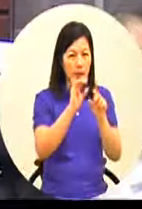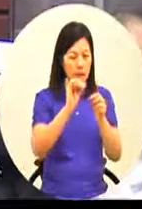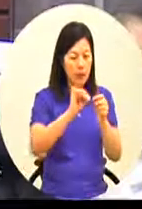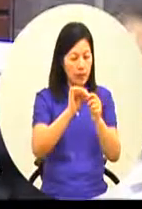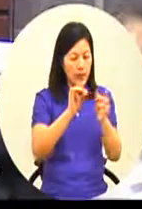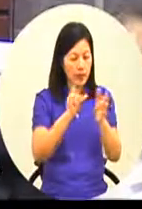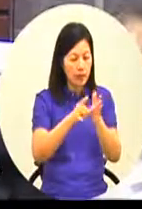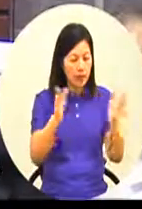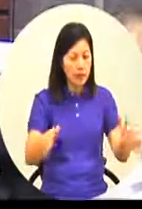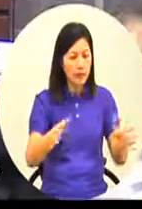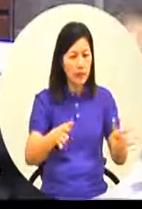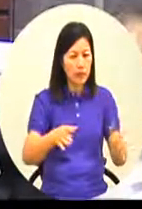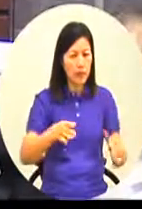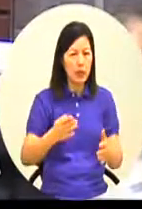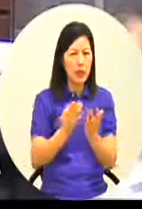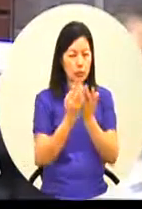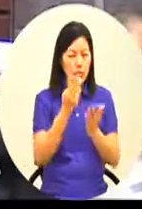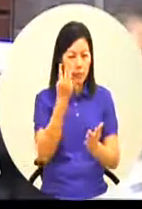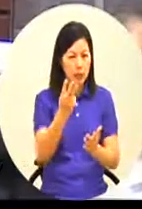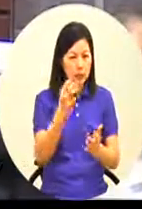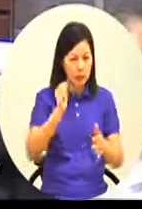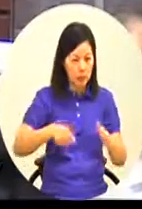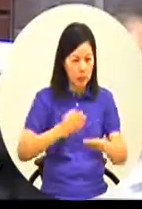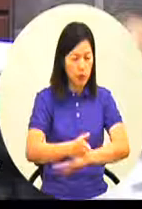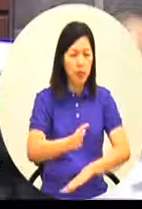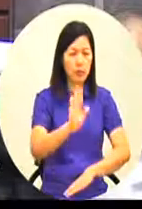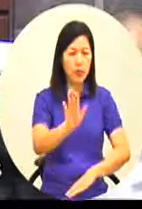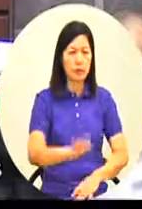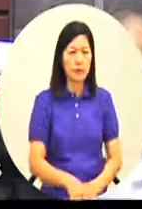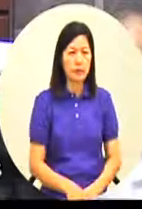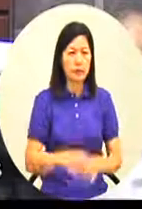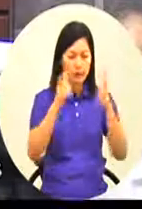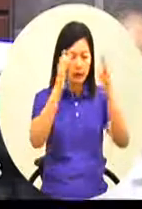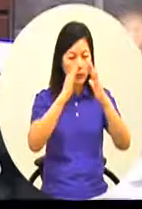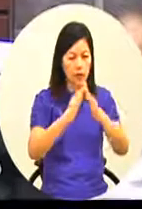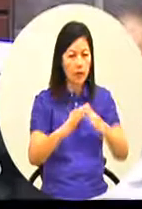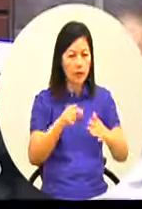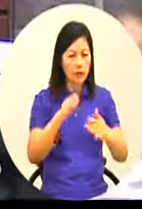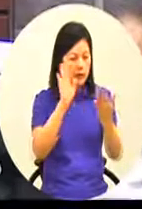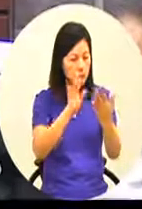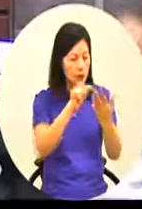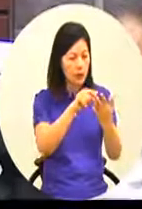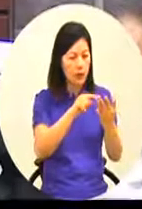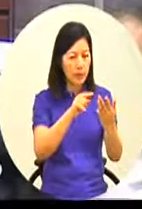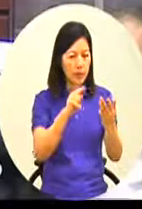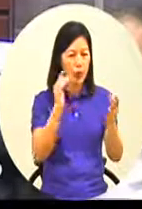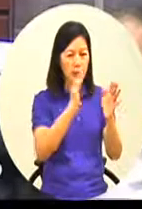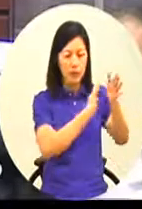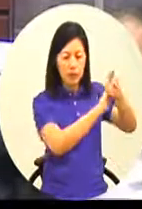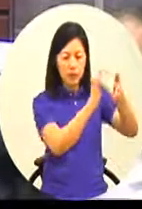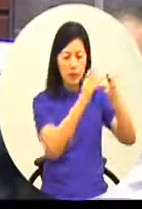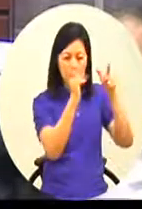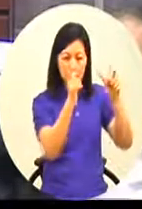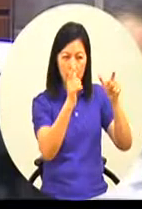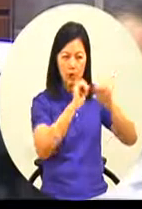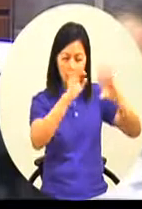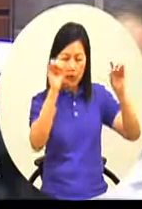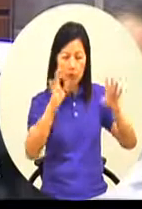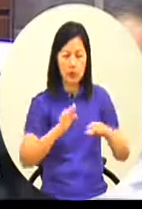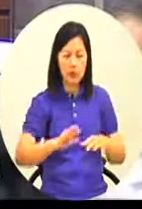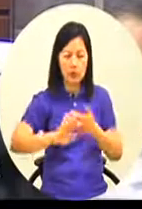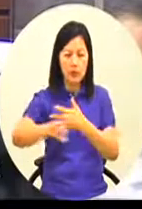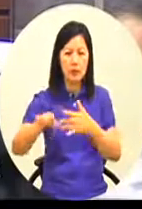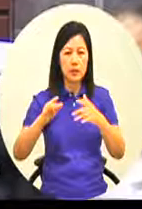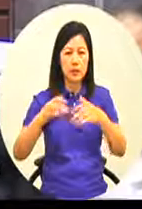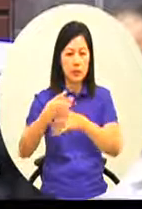过了，那当然在高雄市的这边，不管是正面的广告或侧面的广告，比其他县市政